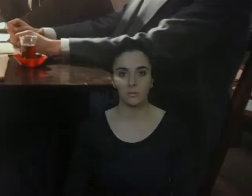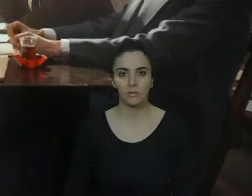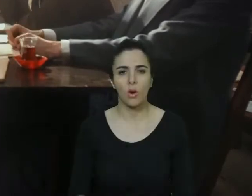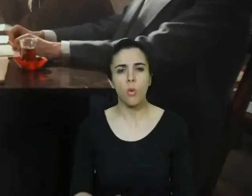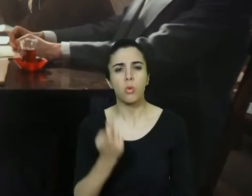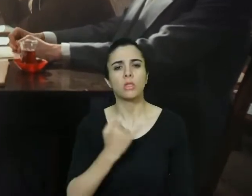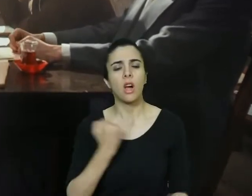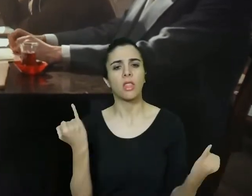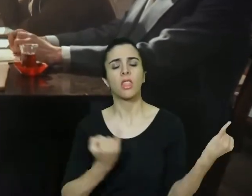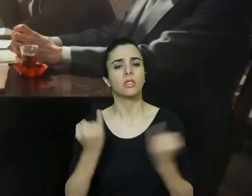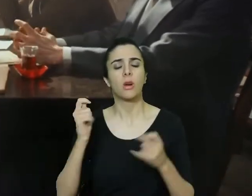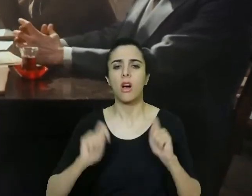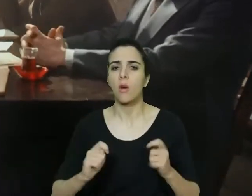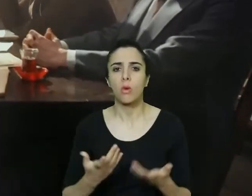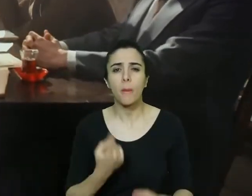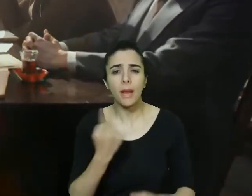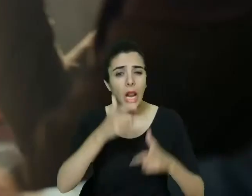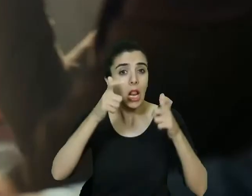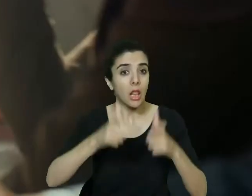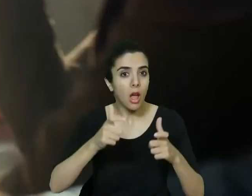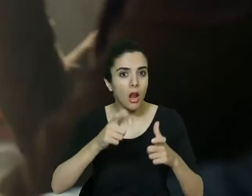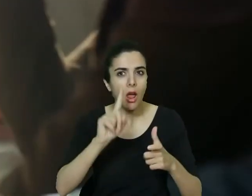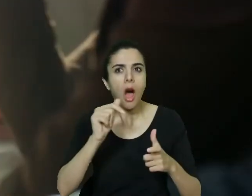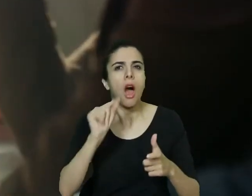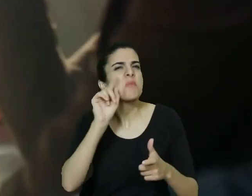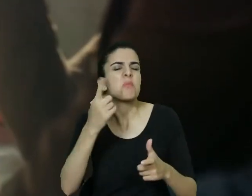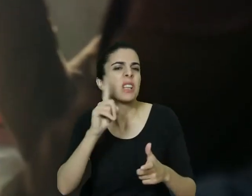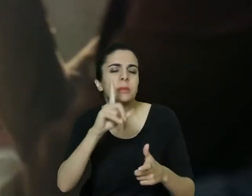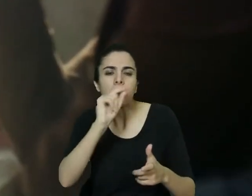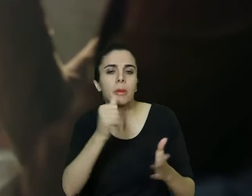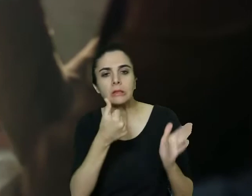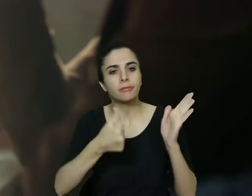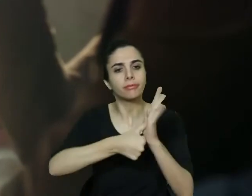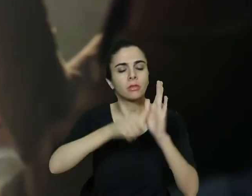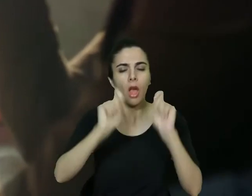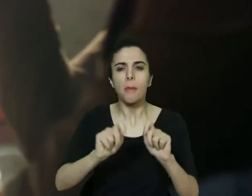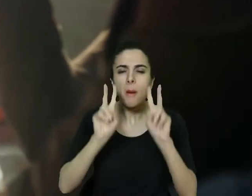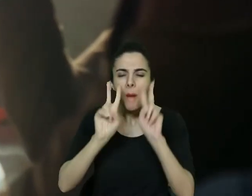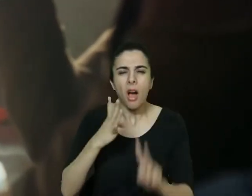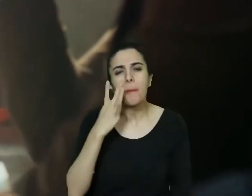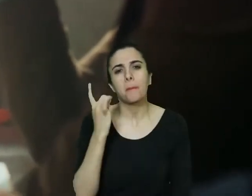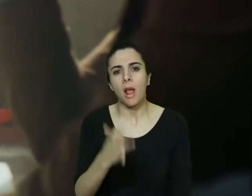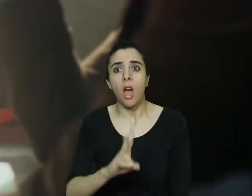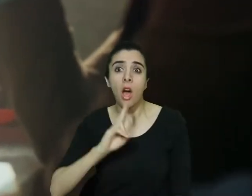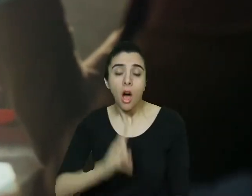Boşuna tartışıyoruz baylar. Bir yerlerden düğmeye basıldı. Aşikar.